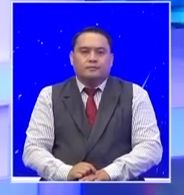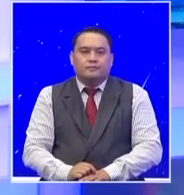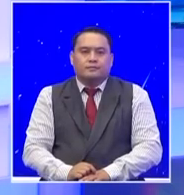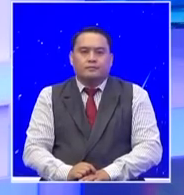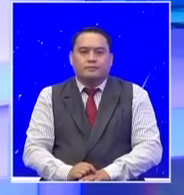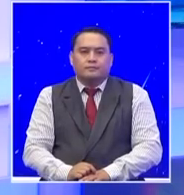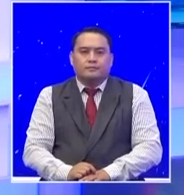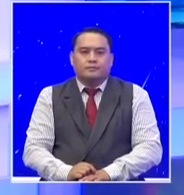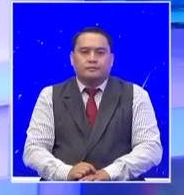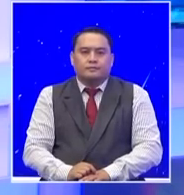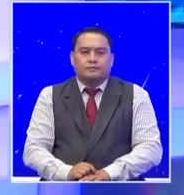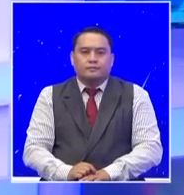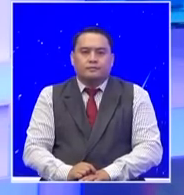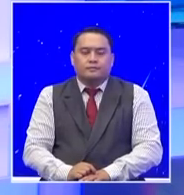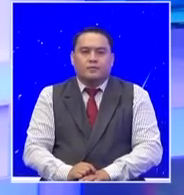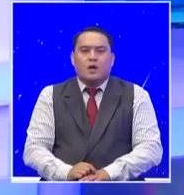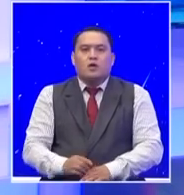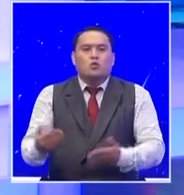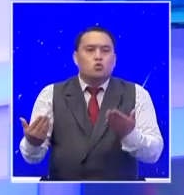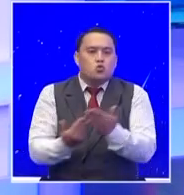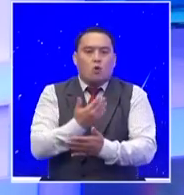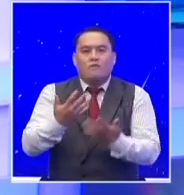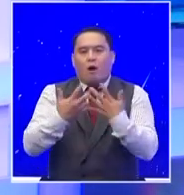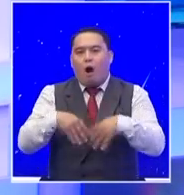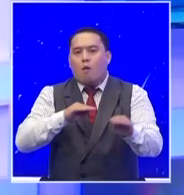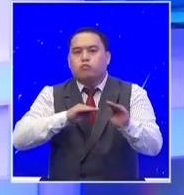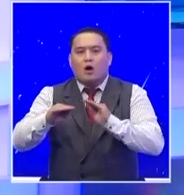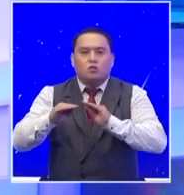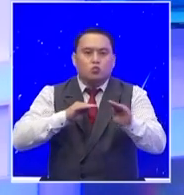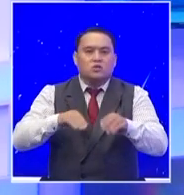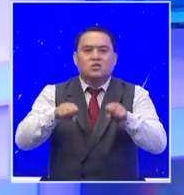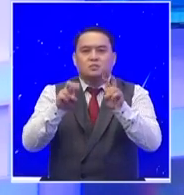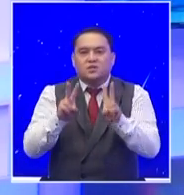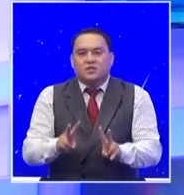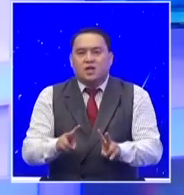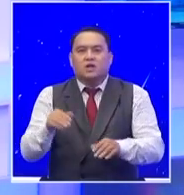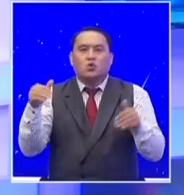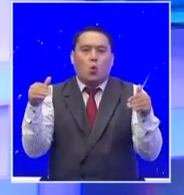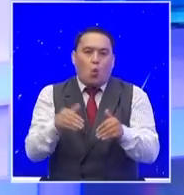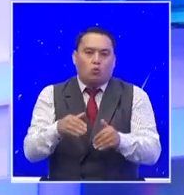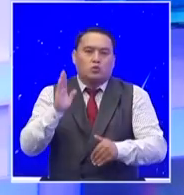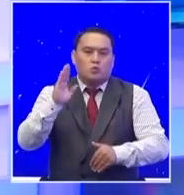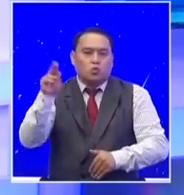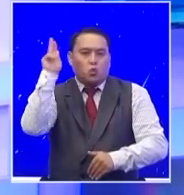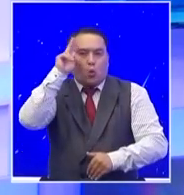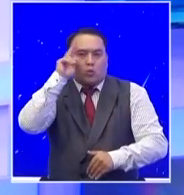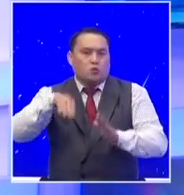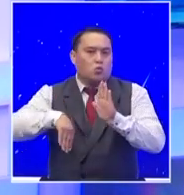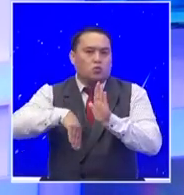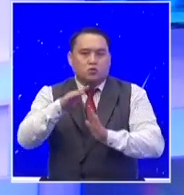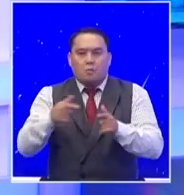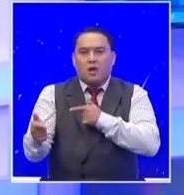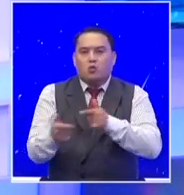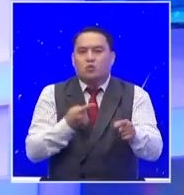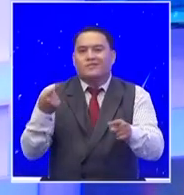Подкреплять теорию практикой на новейшем оборудовании будут учащиеся средних специальных учебных заведений страны. На повышение уровня технической